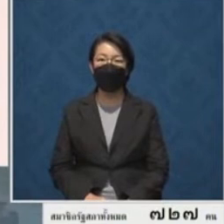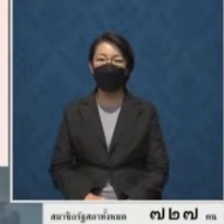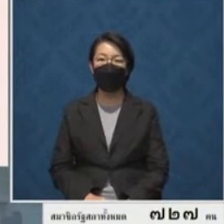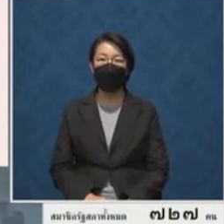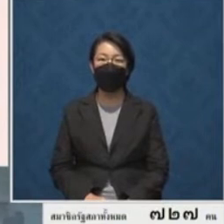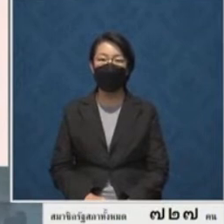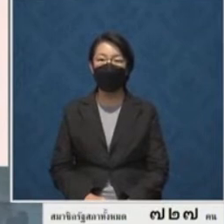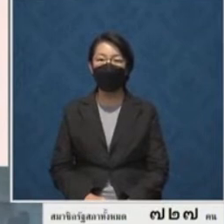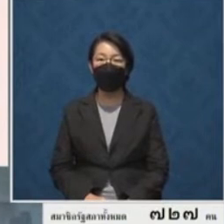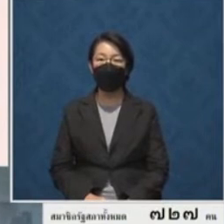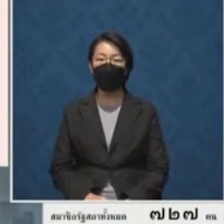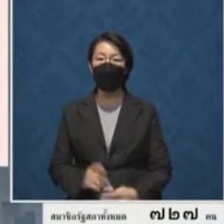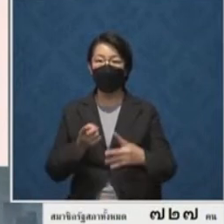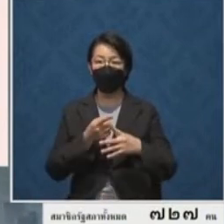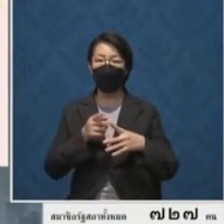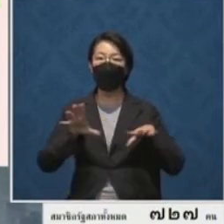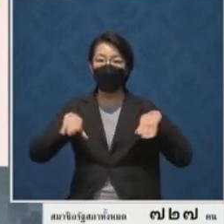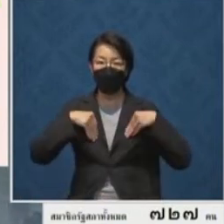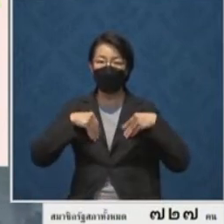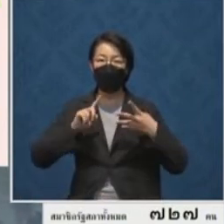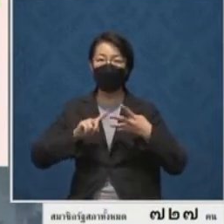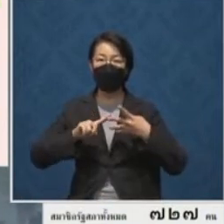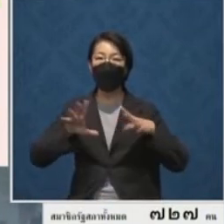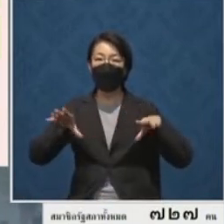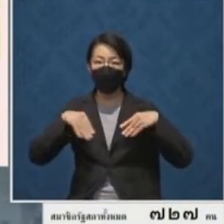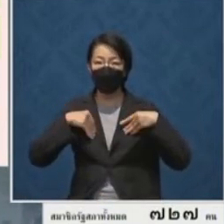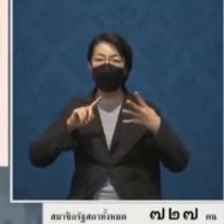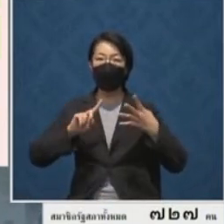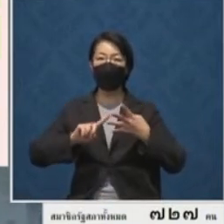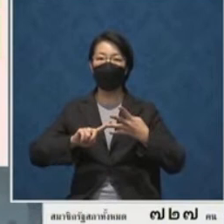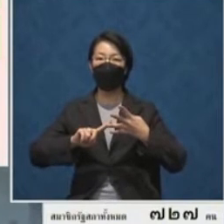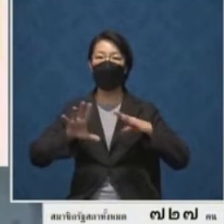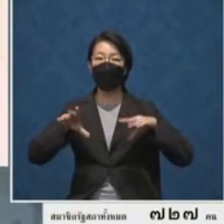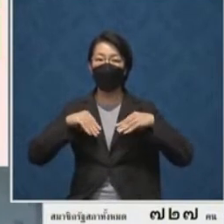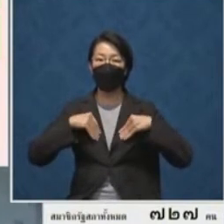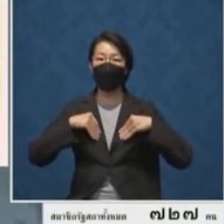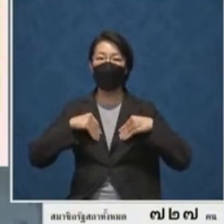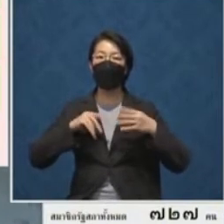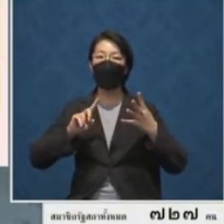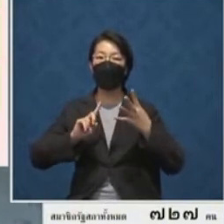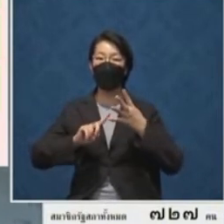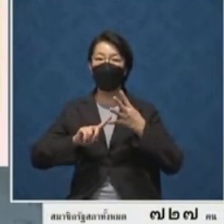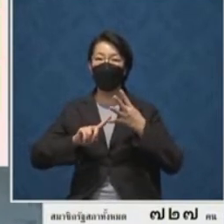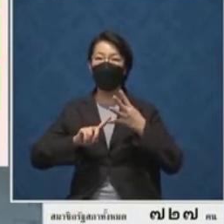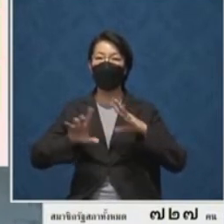1รับหลักการ2รับหลักการ3รับหลักการ4รับหลัก